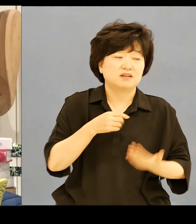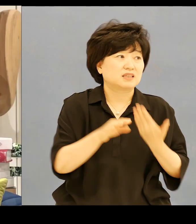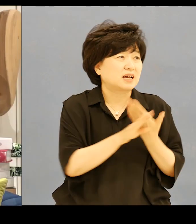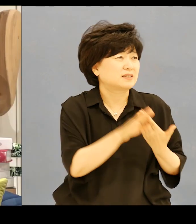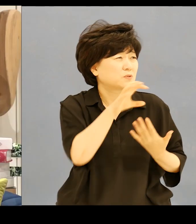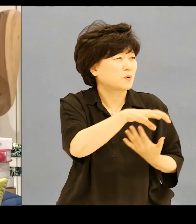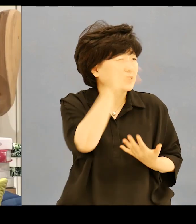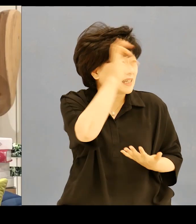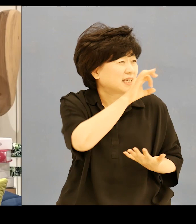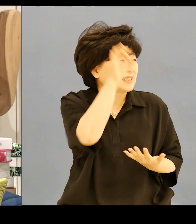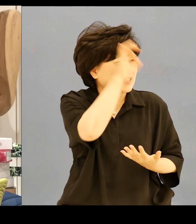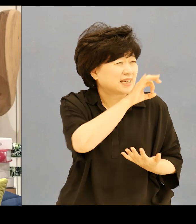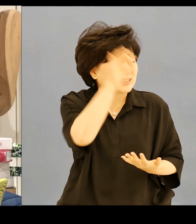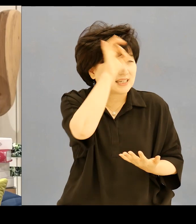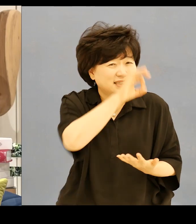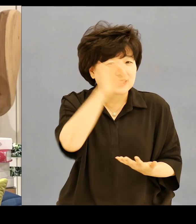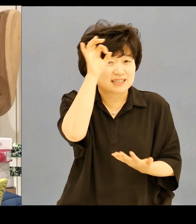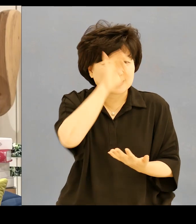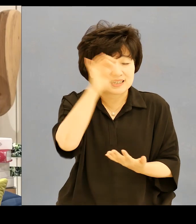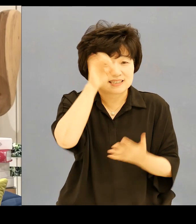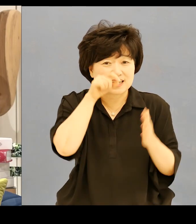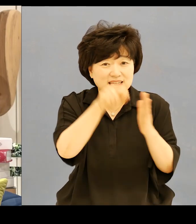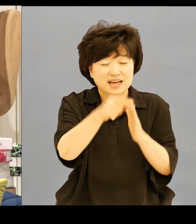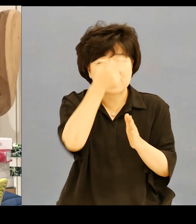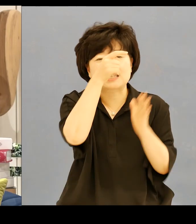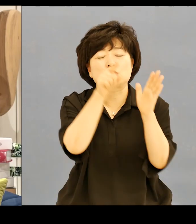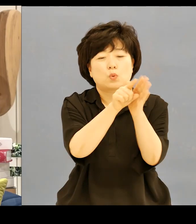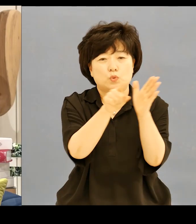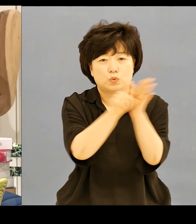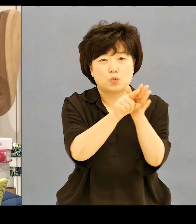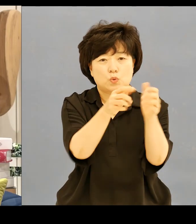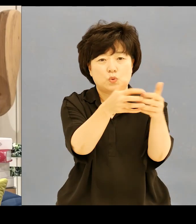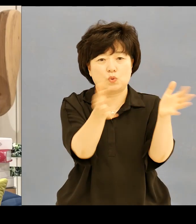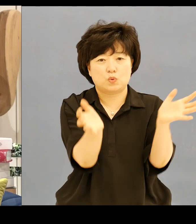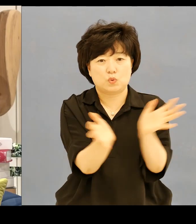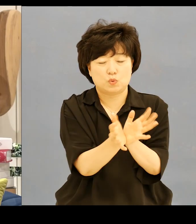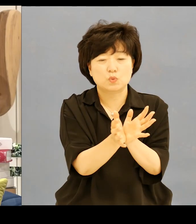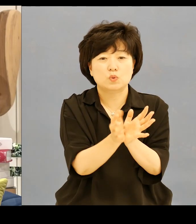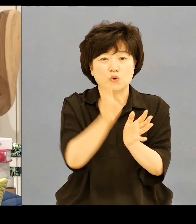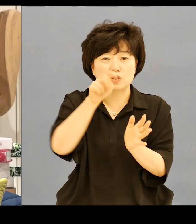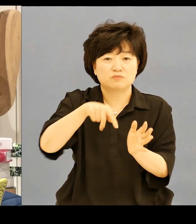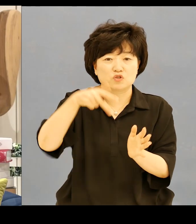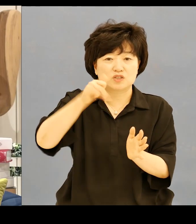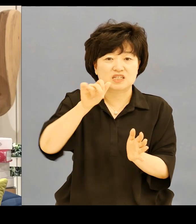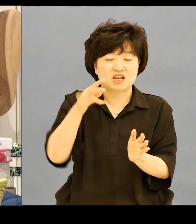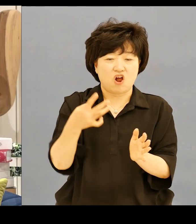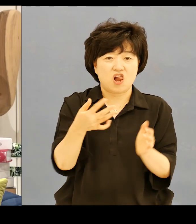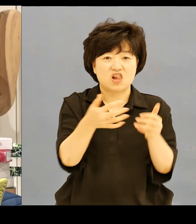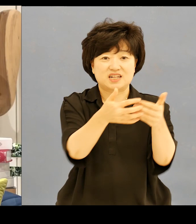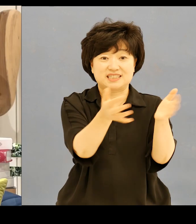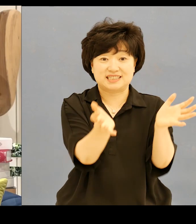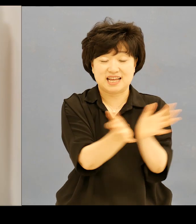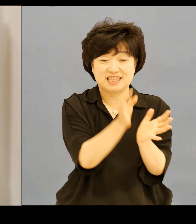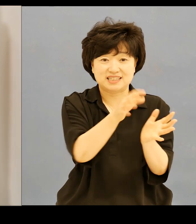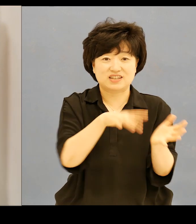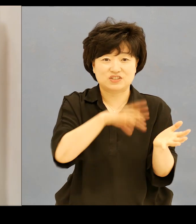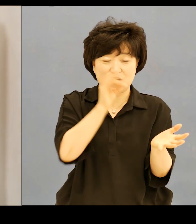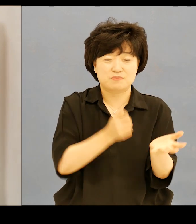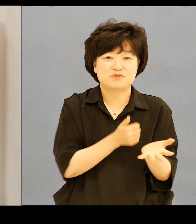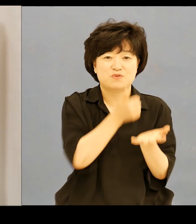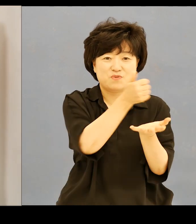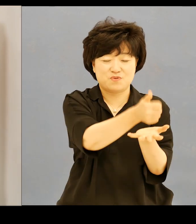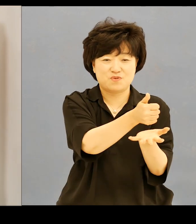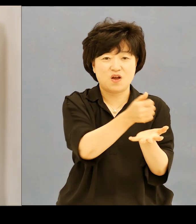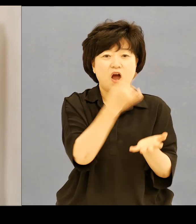극단을 찾고 했다가 이제 기독교 극단이었거든요. 그 뮤지컬 네. 아까 그래서 뮤지컬 극단에서